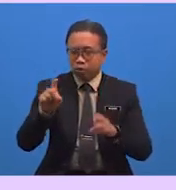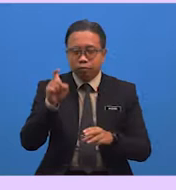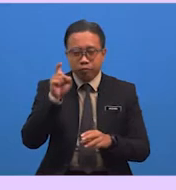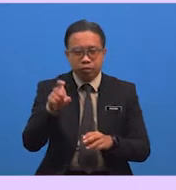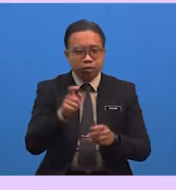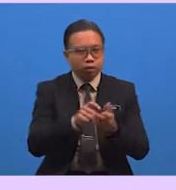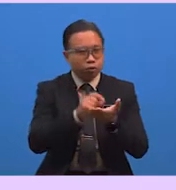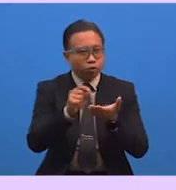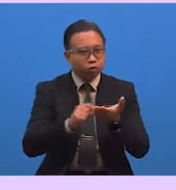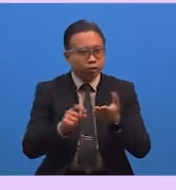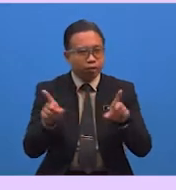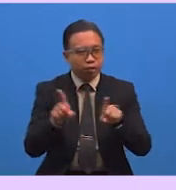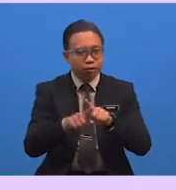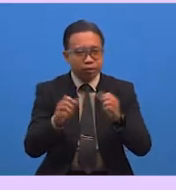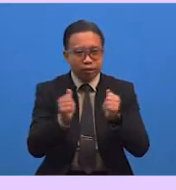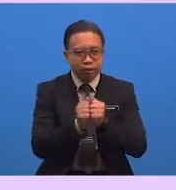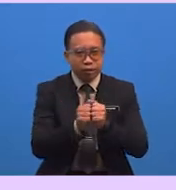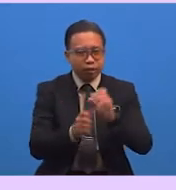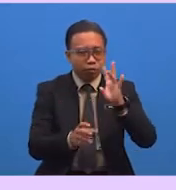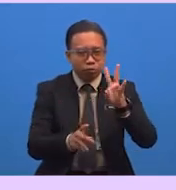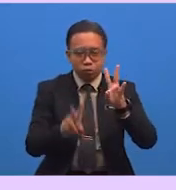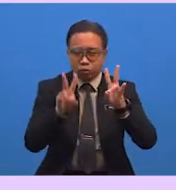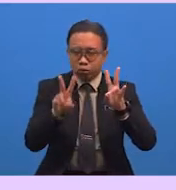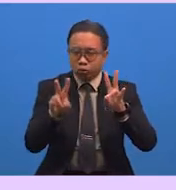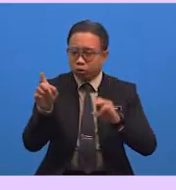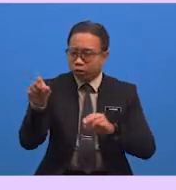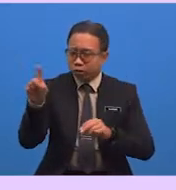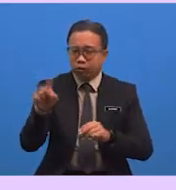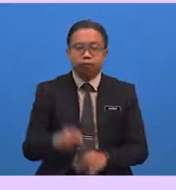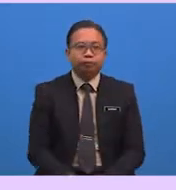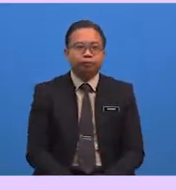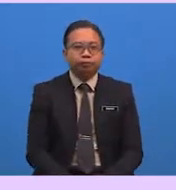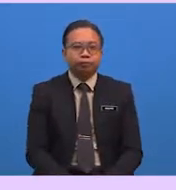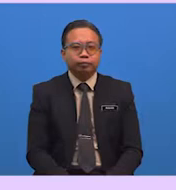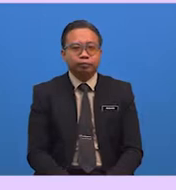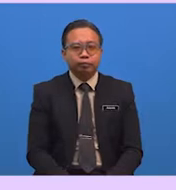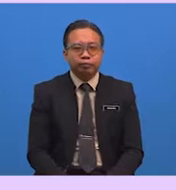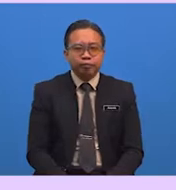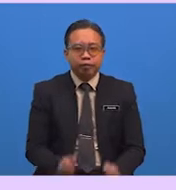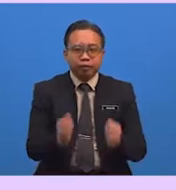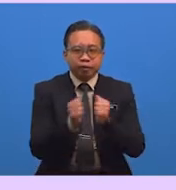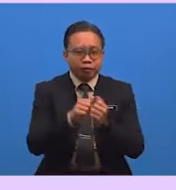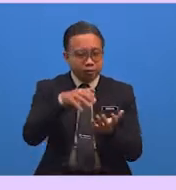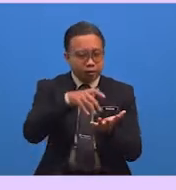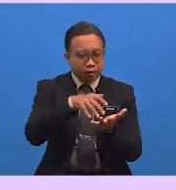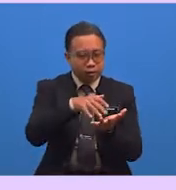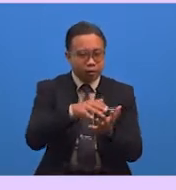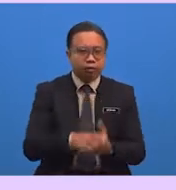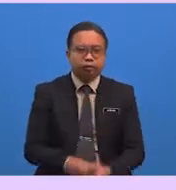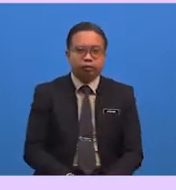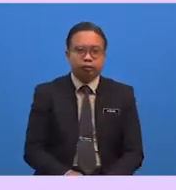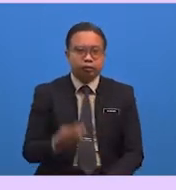mesti ditulis bersamaan dengan 72 darjah. Dengan menekan